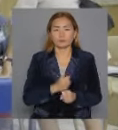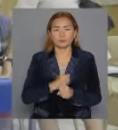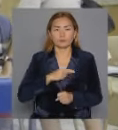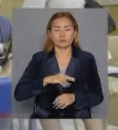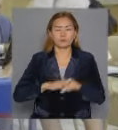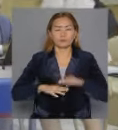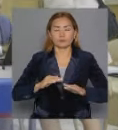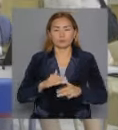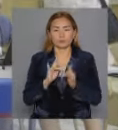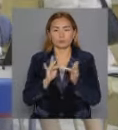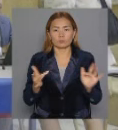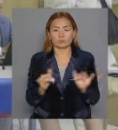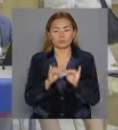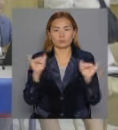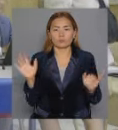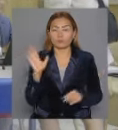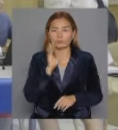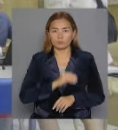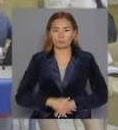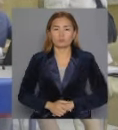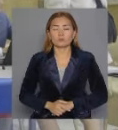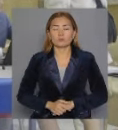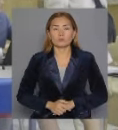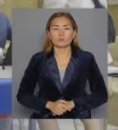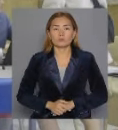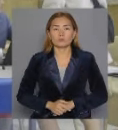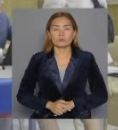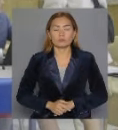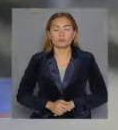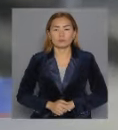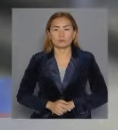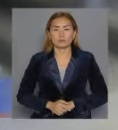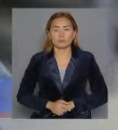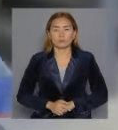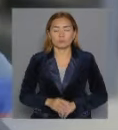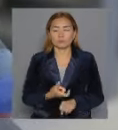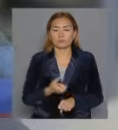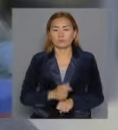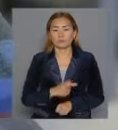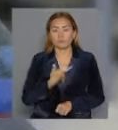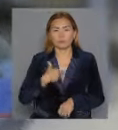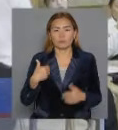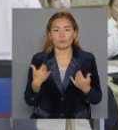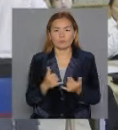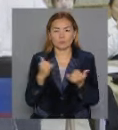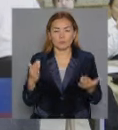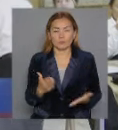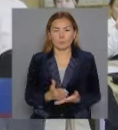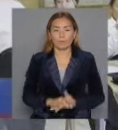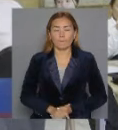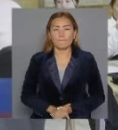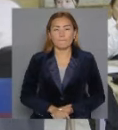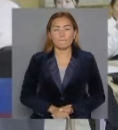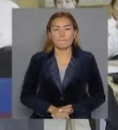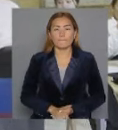осы әлеуметтік желіні жүргізетін қандай да бір бизнеспен бизнесмендерге өте үлкен пайдасы бар. Кез